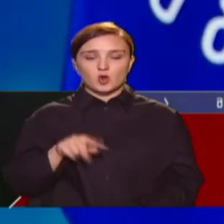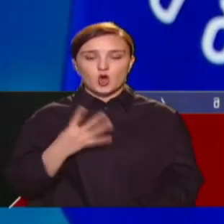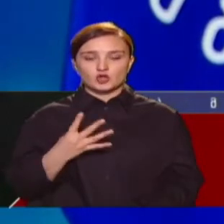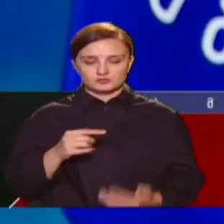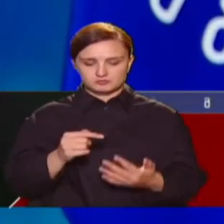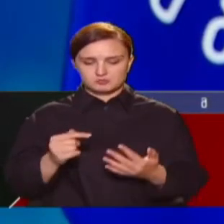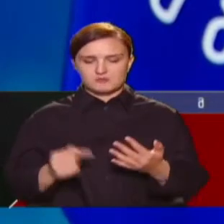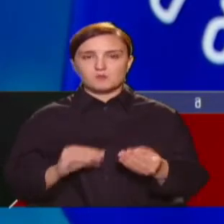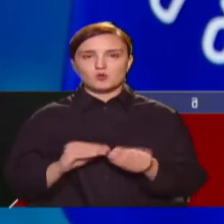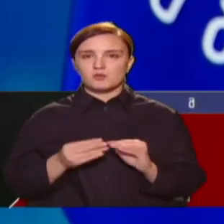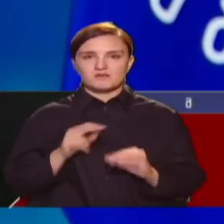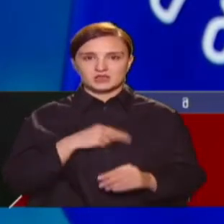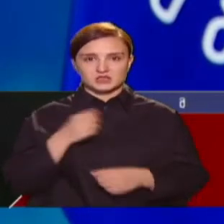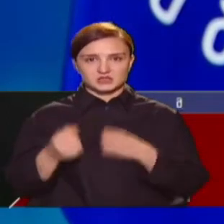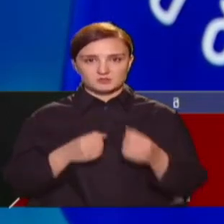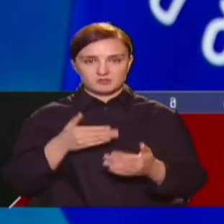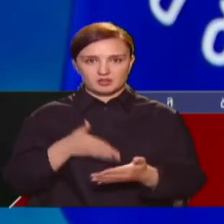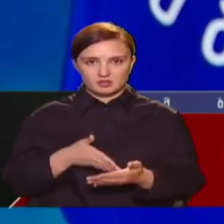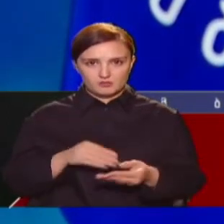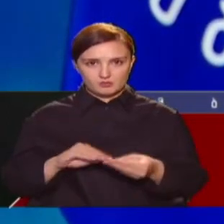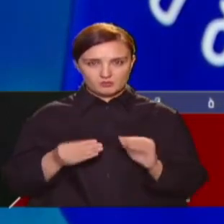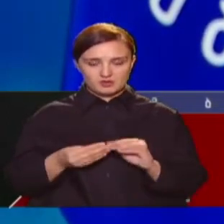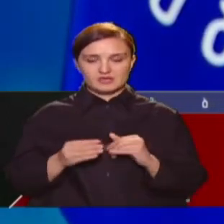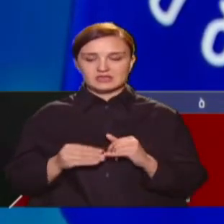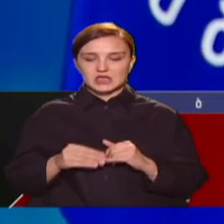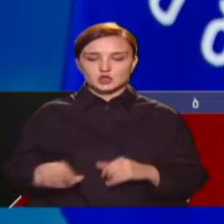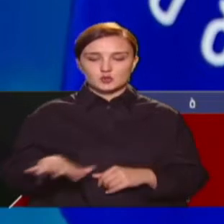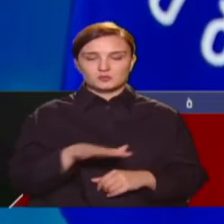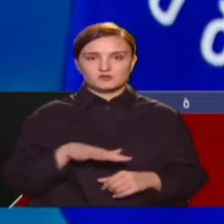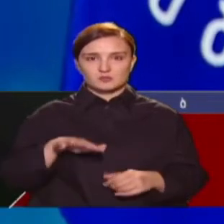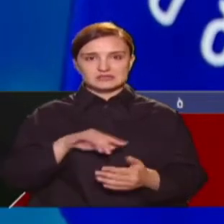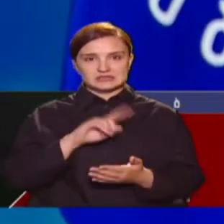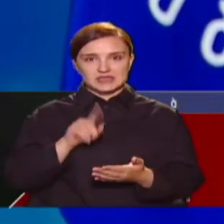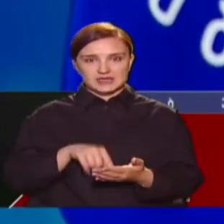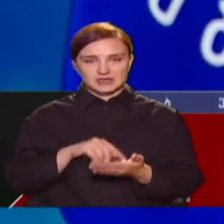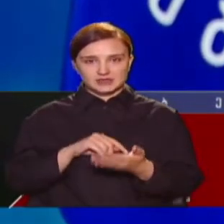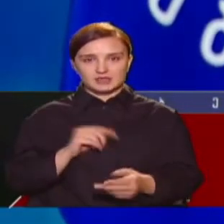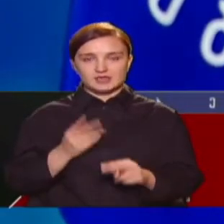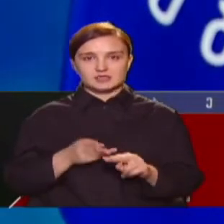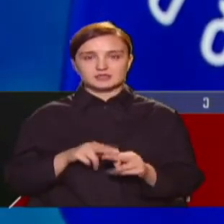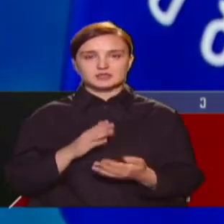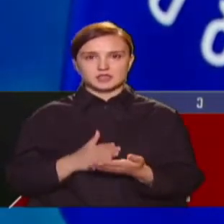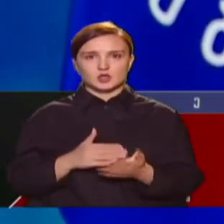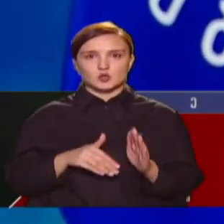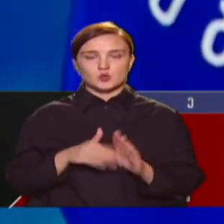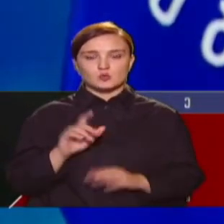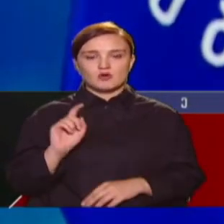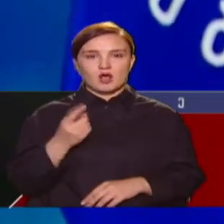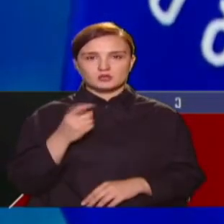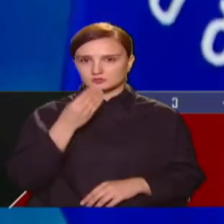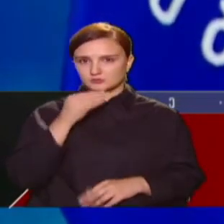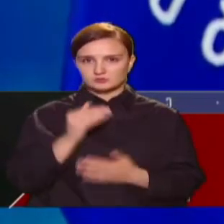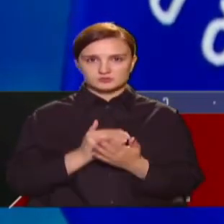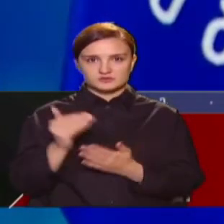რა არის? ეს არის დასაქმება, ეს არის ტერიტორიული მთლიანობის საკითხები თუნდაც, ეს არის უფრო ხარისხიანი